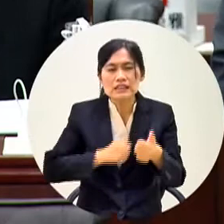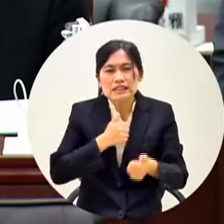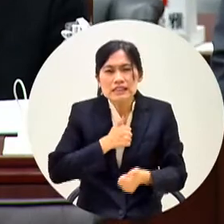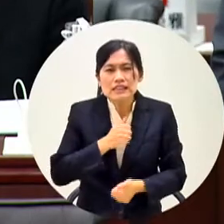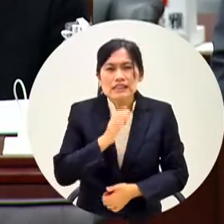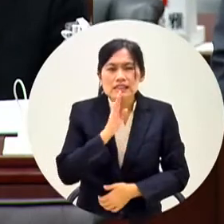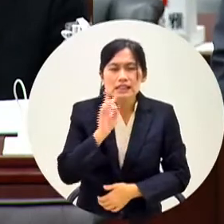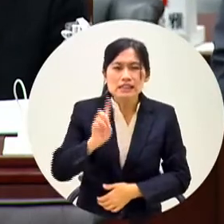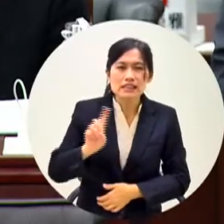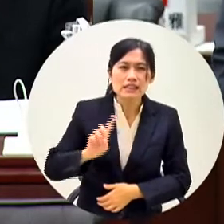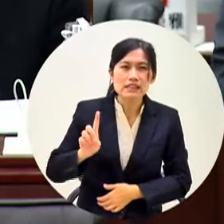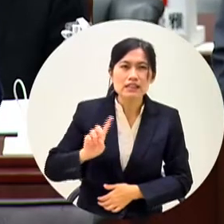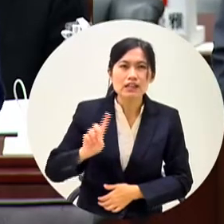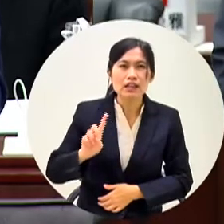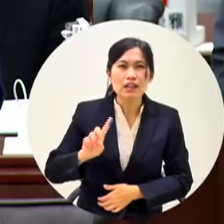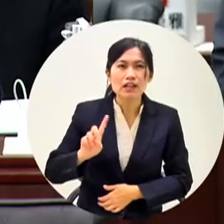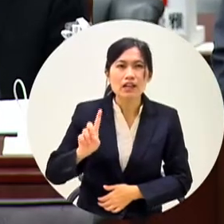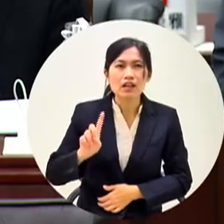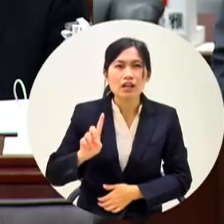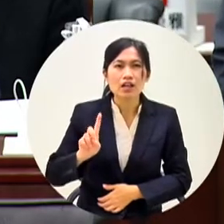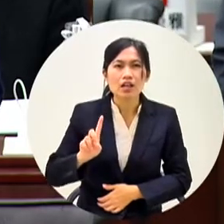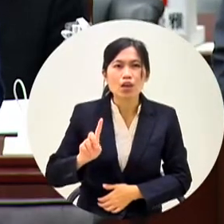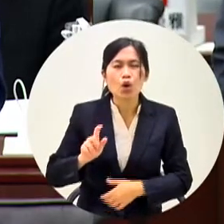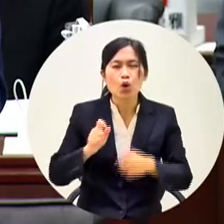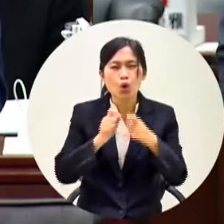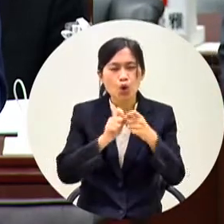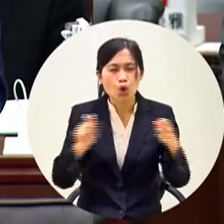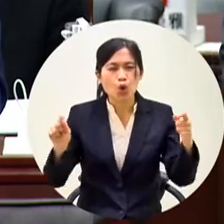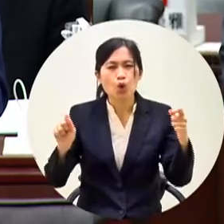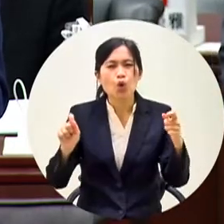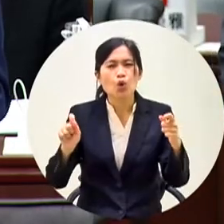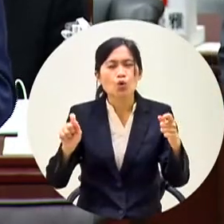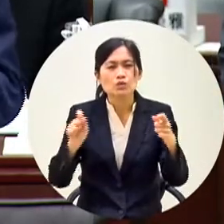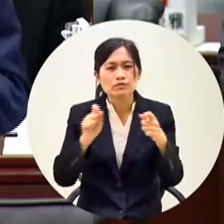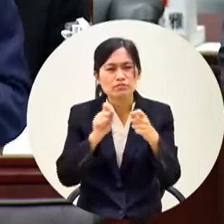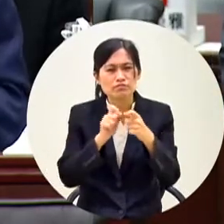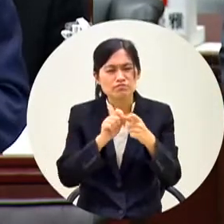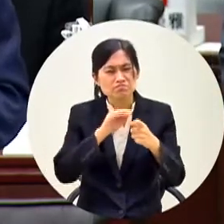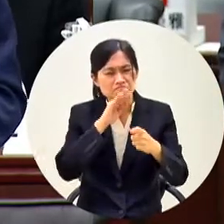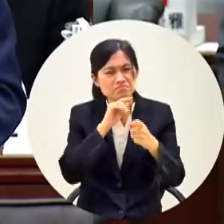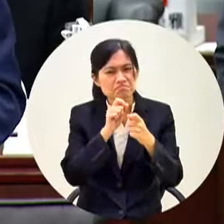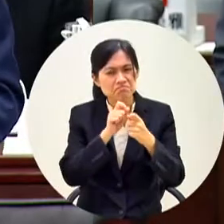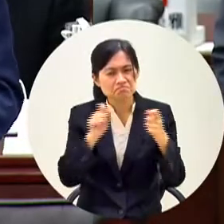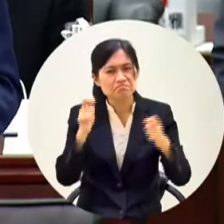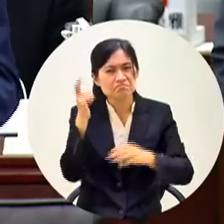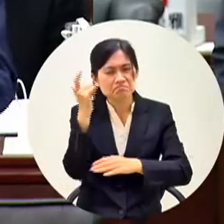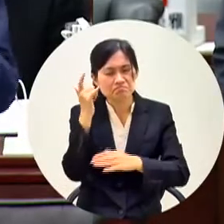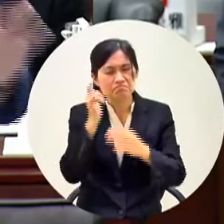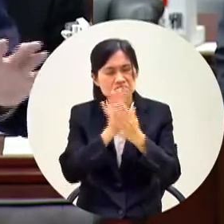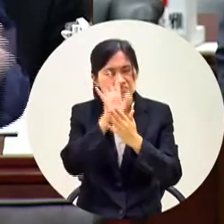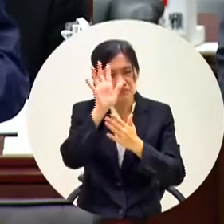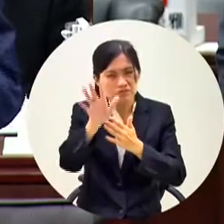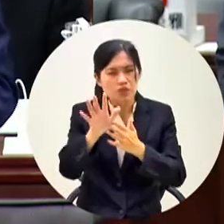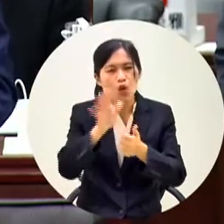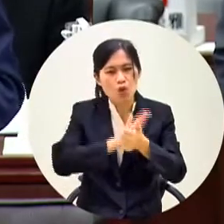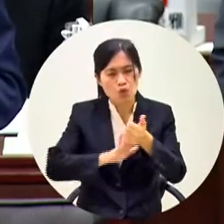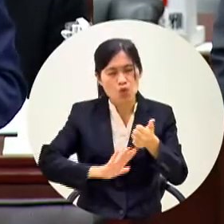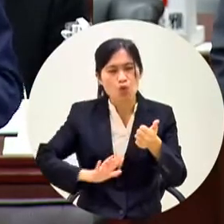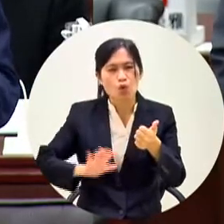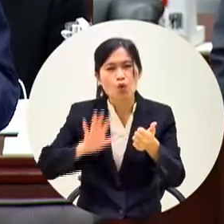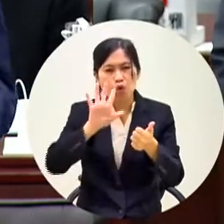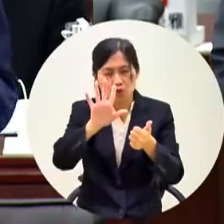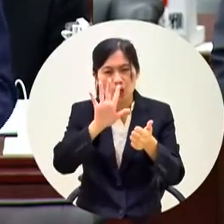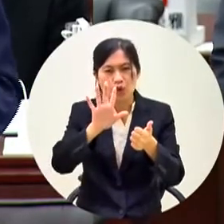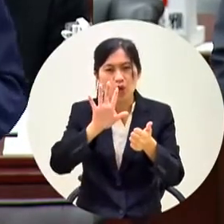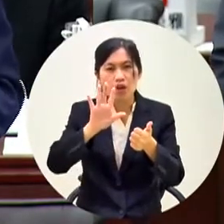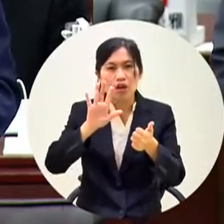段比较久的时间之后才会产生立即明显的一些影响，啊，所以你这个时间内底，咱